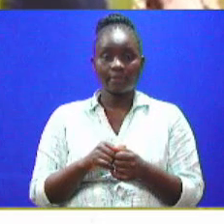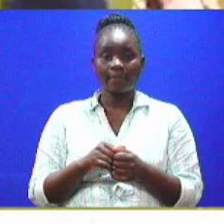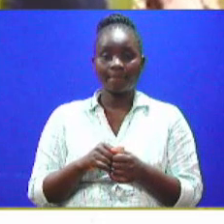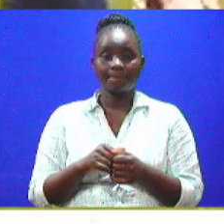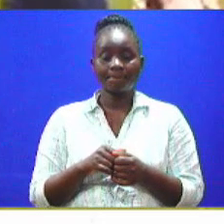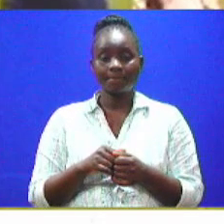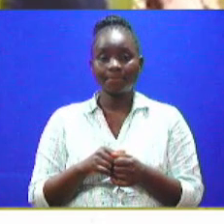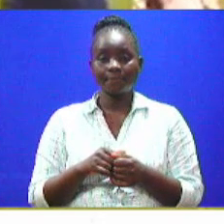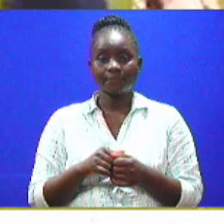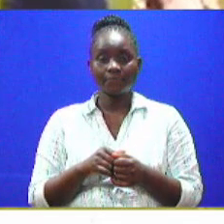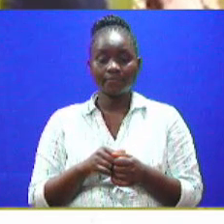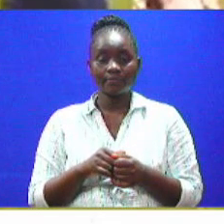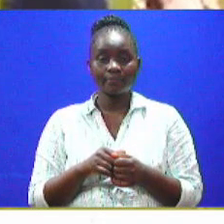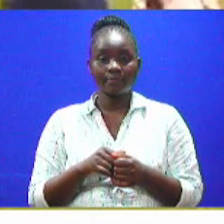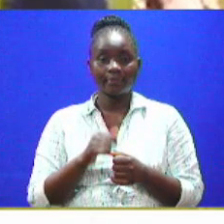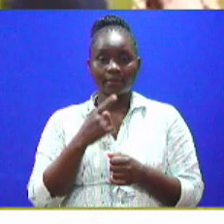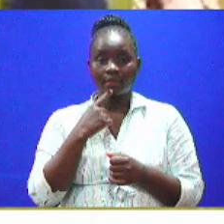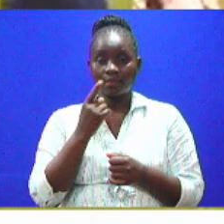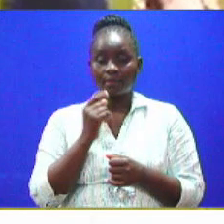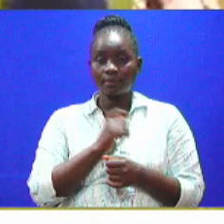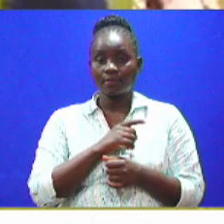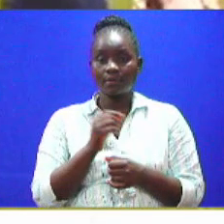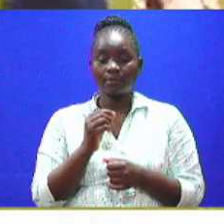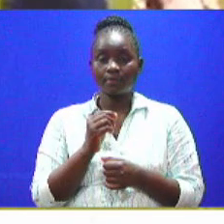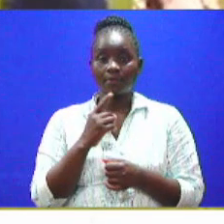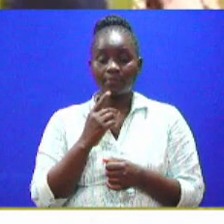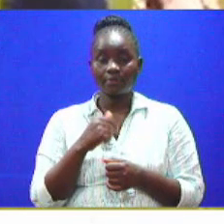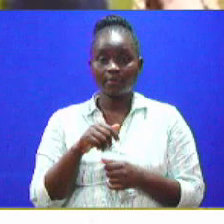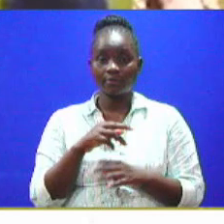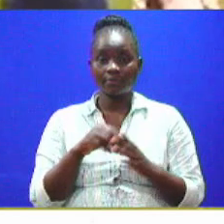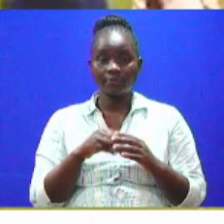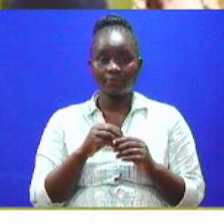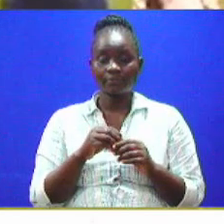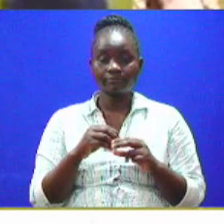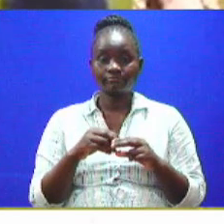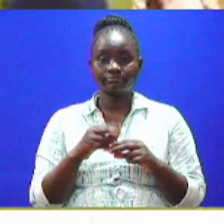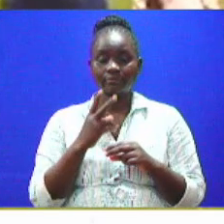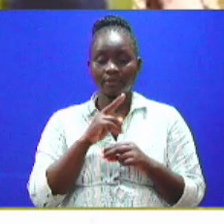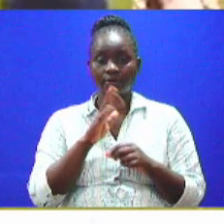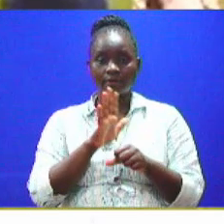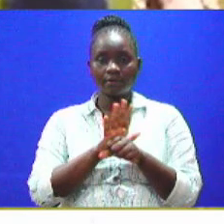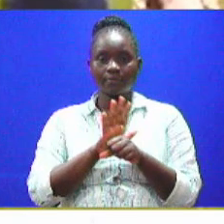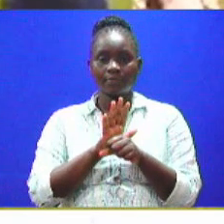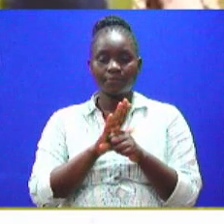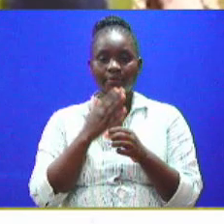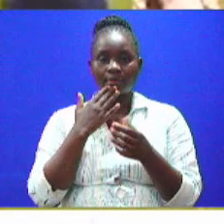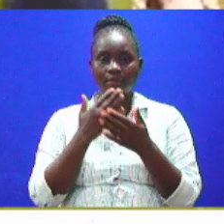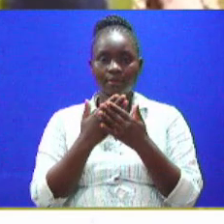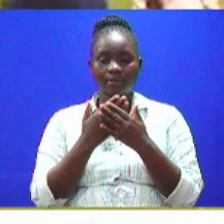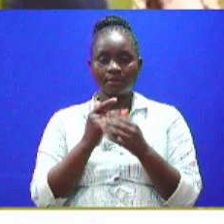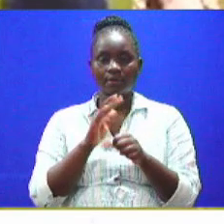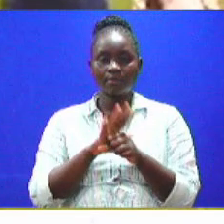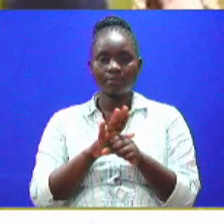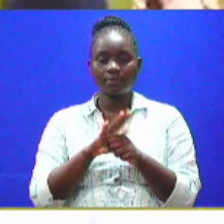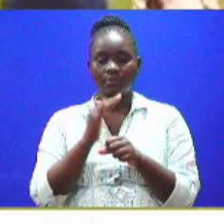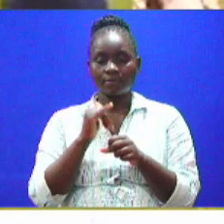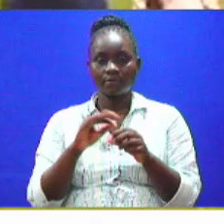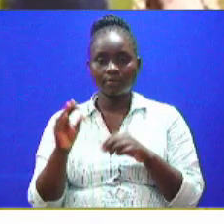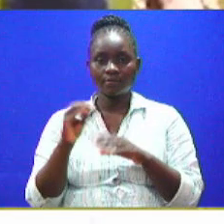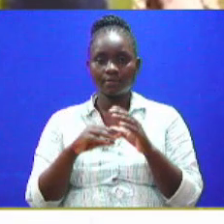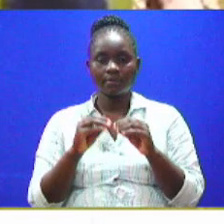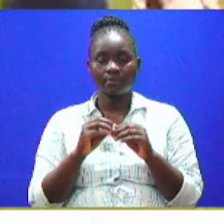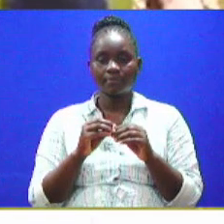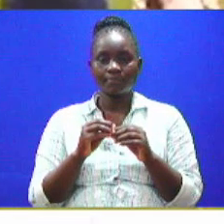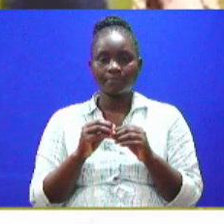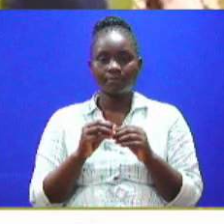mbi, getugocha bato te vito chotoke endo wasi, sipati yoko to ligere li mono. Iko tuwera na inga ambijamano, iki agere nyagitari ya ito ya